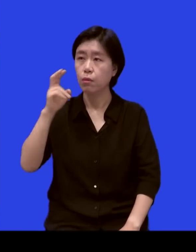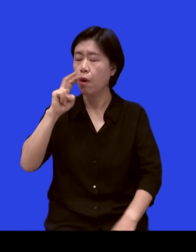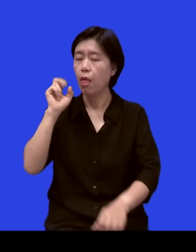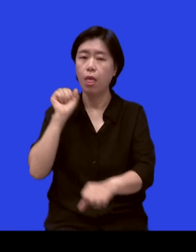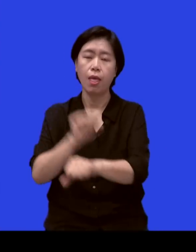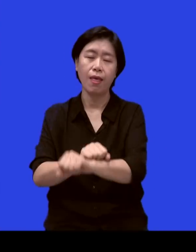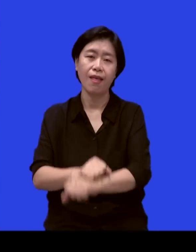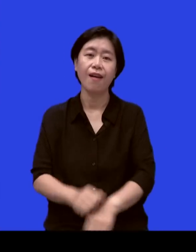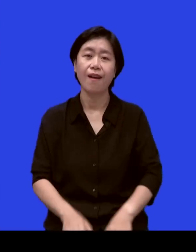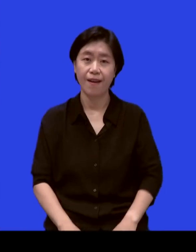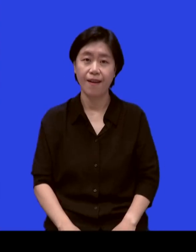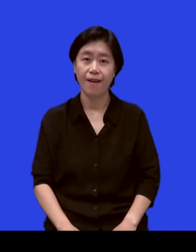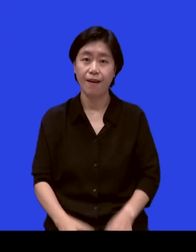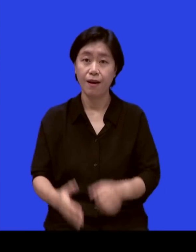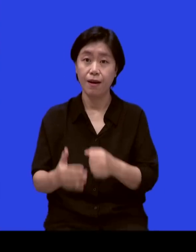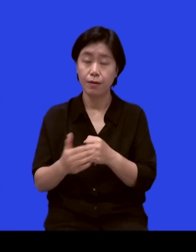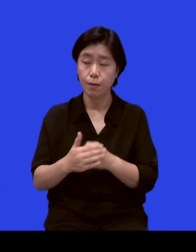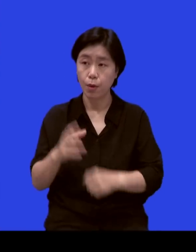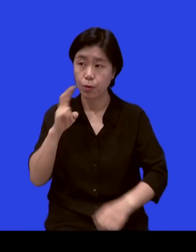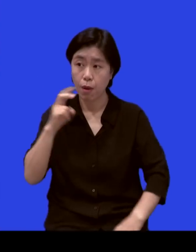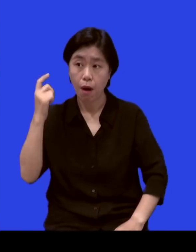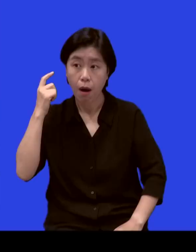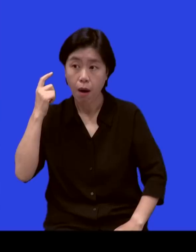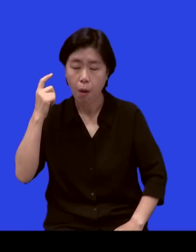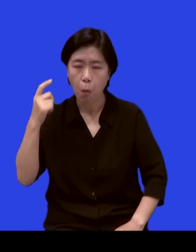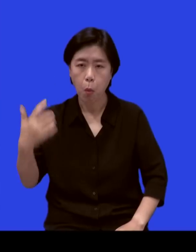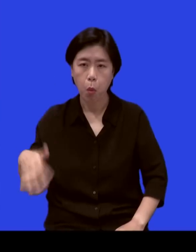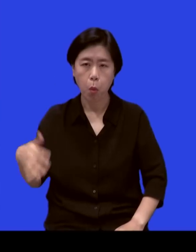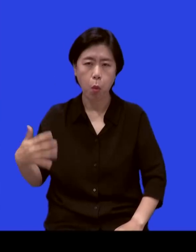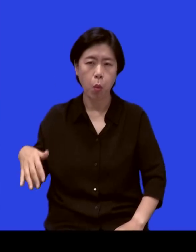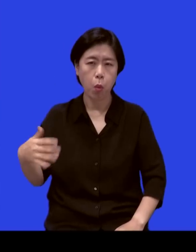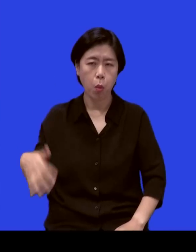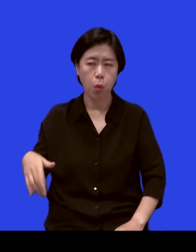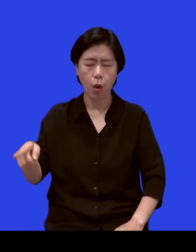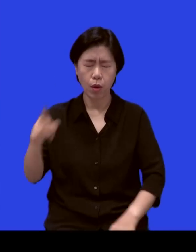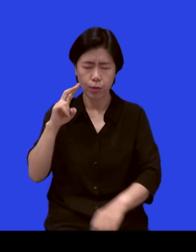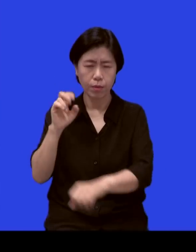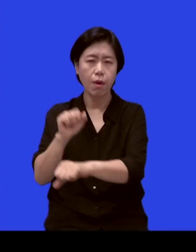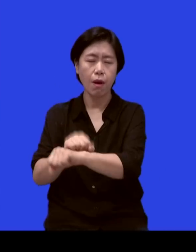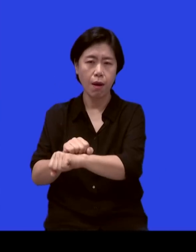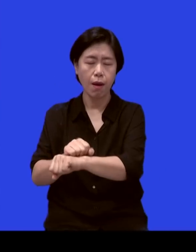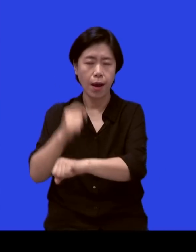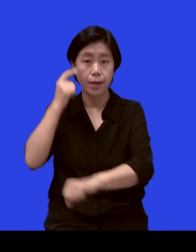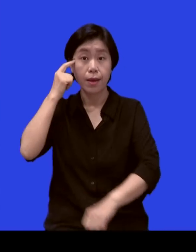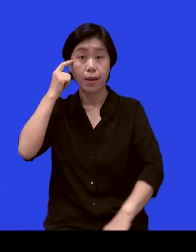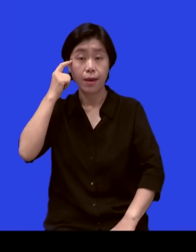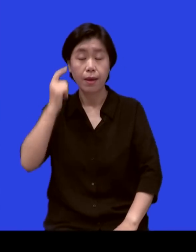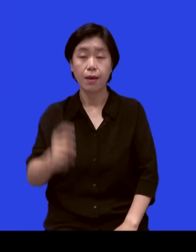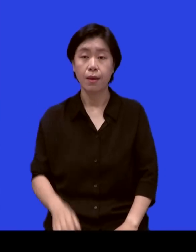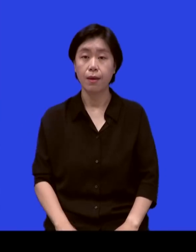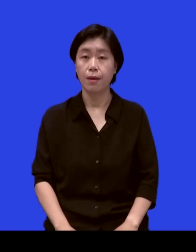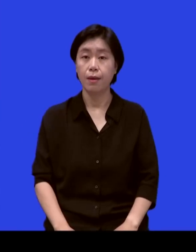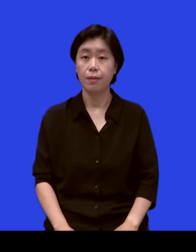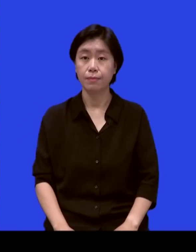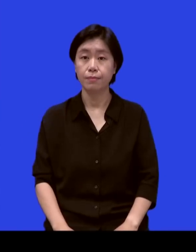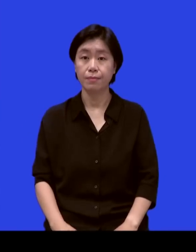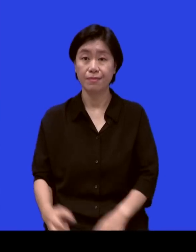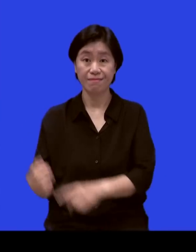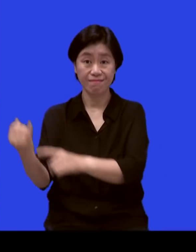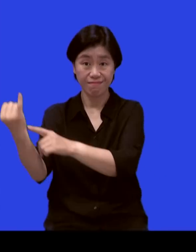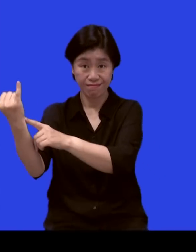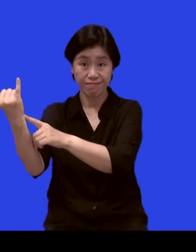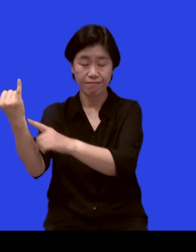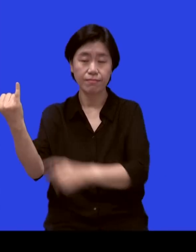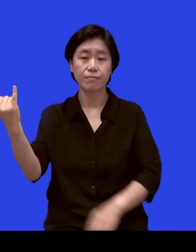예. 그래가지고 제가 얘 노래 잘하네 이렇게 생각이 들어서 예. 저희 교회에